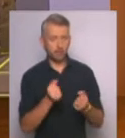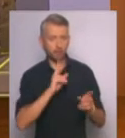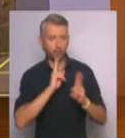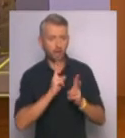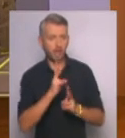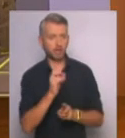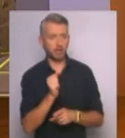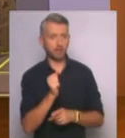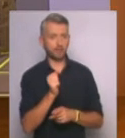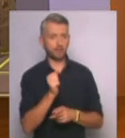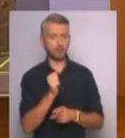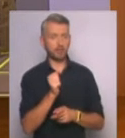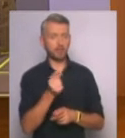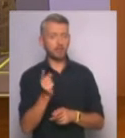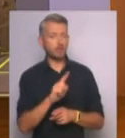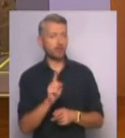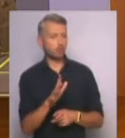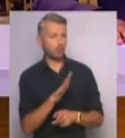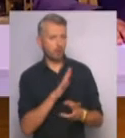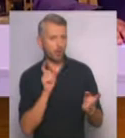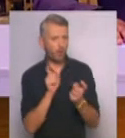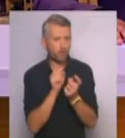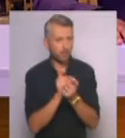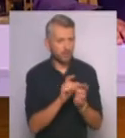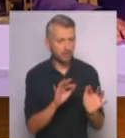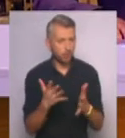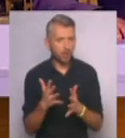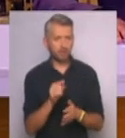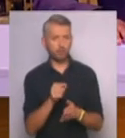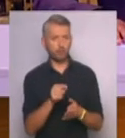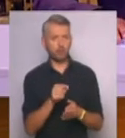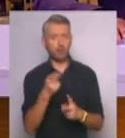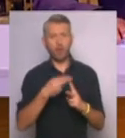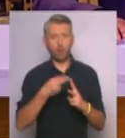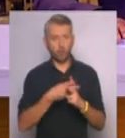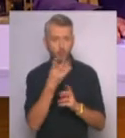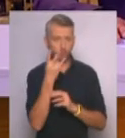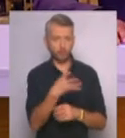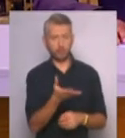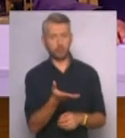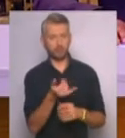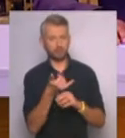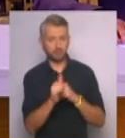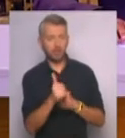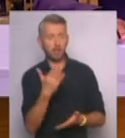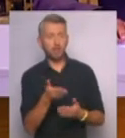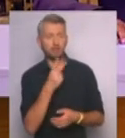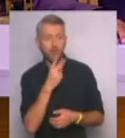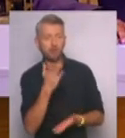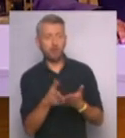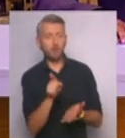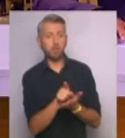на те, що були конфліктні ситуації, те, що вони не перевозять пільговиків, що бачать, якщо стоїть пенсіонер, то